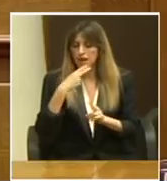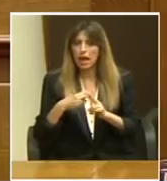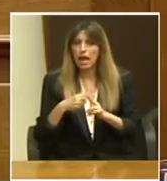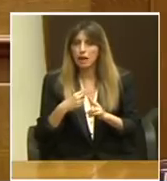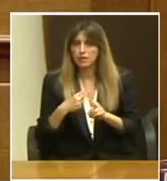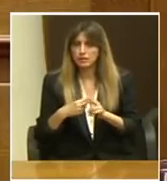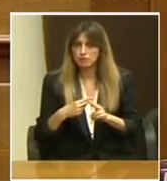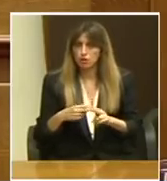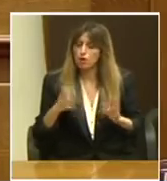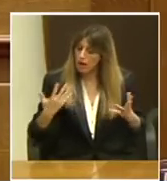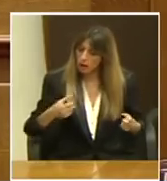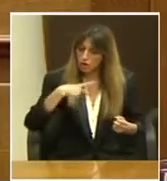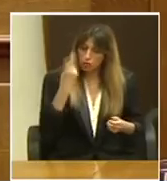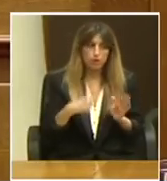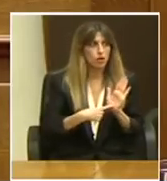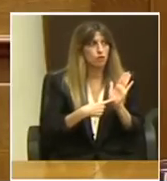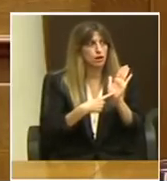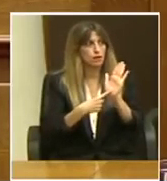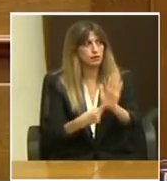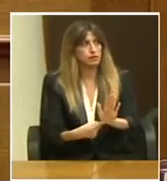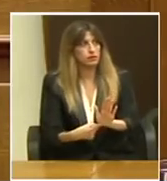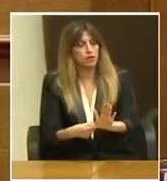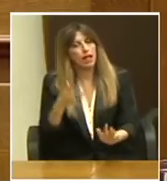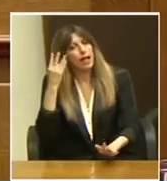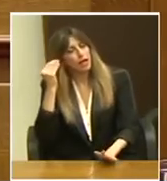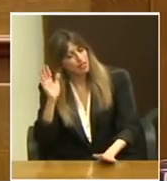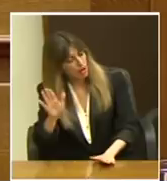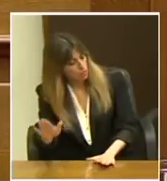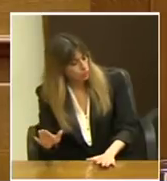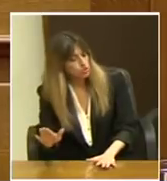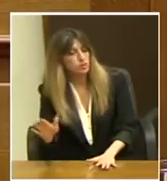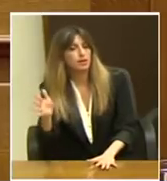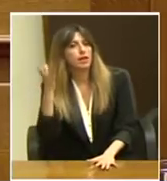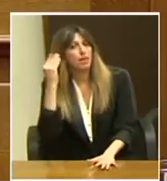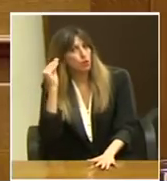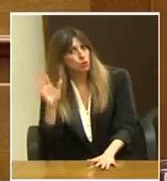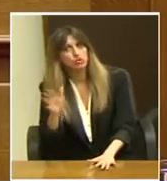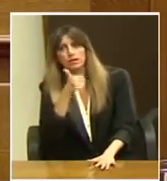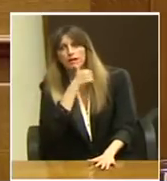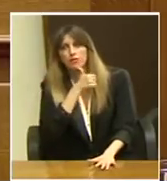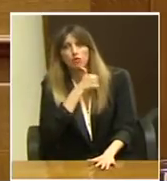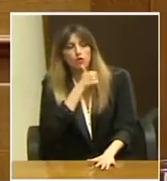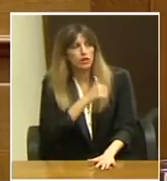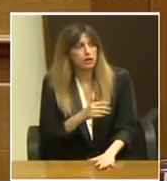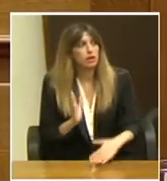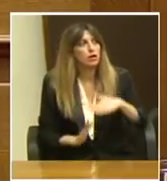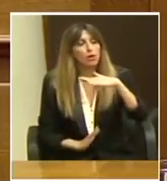πάμε. Ποια θα τα ακούσετε? Θα τα ακούσετε, υπομονή. Παρακαλώ πολύ ησυχία.